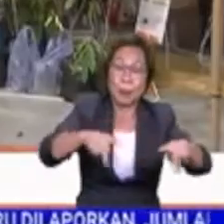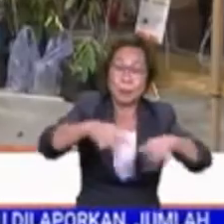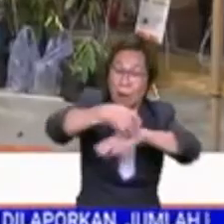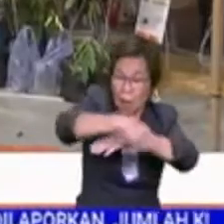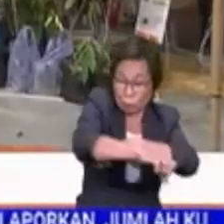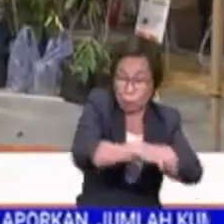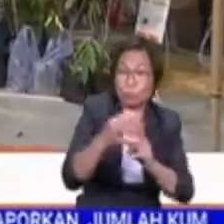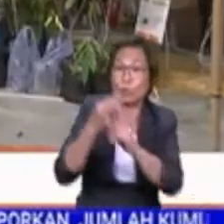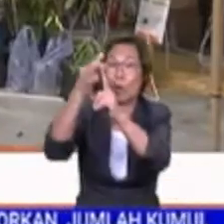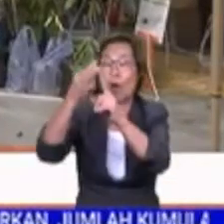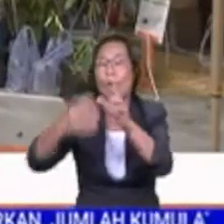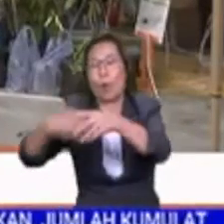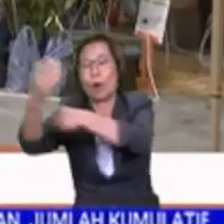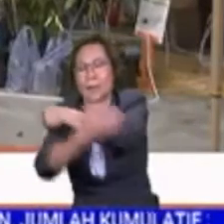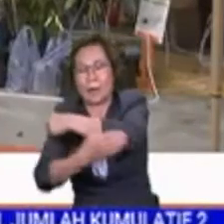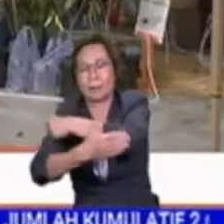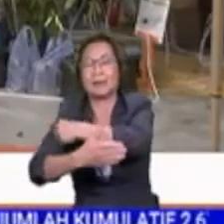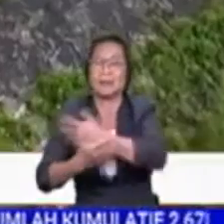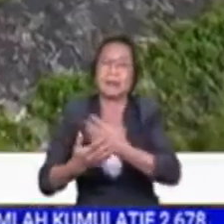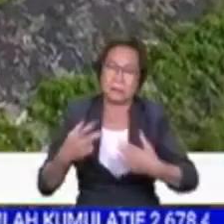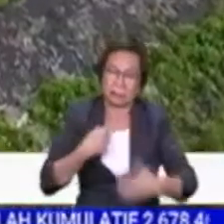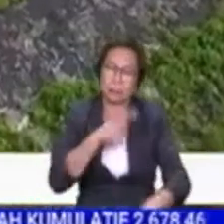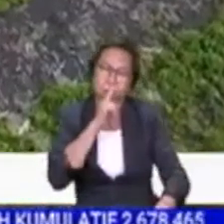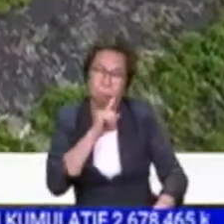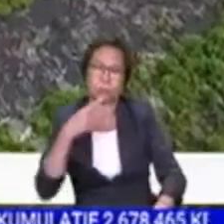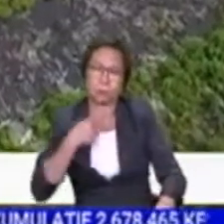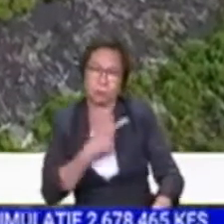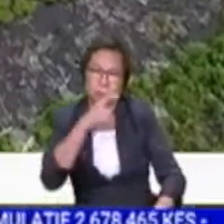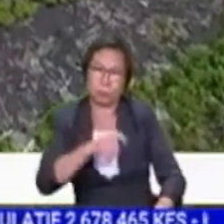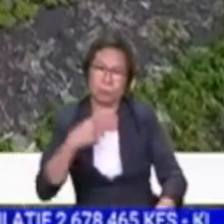terutamanya ke pasaran luar negara, kita memang memerlukan